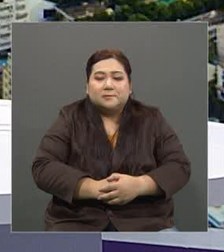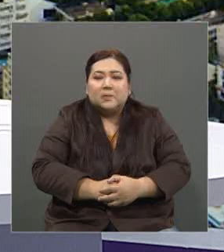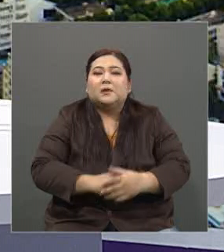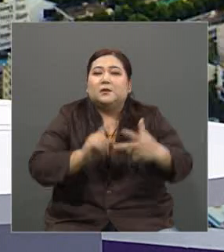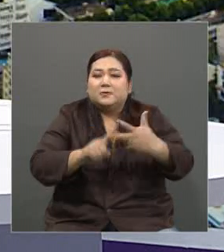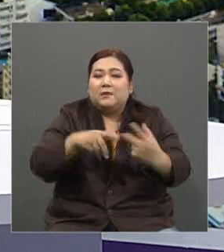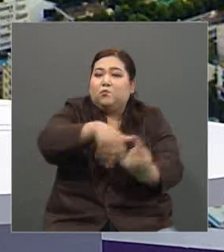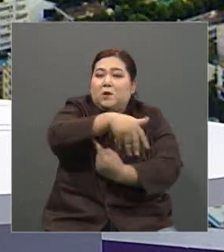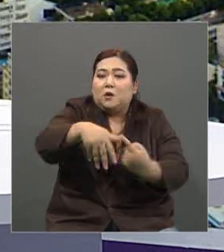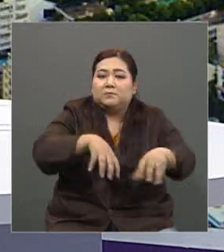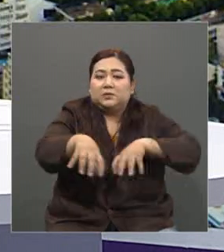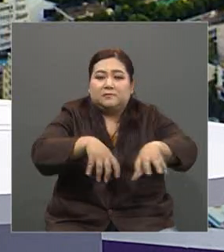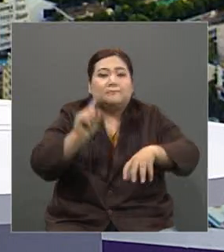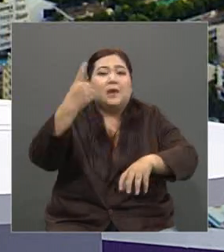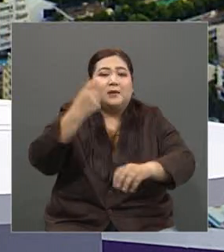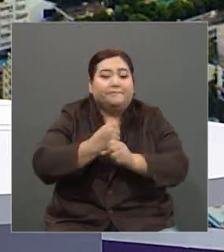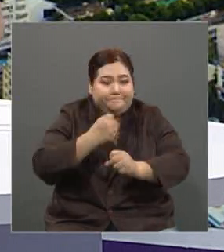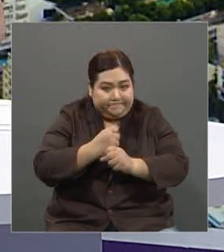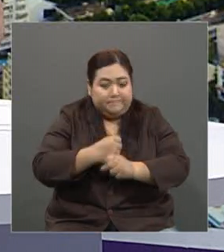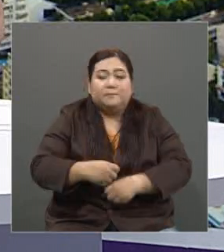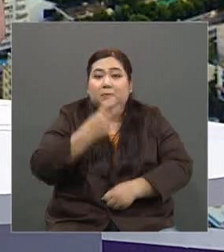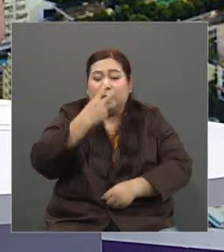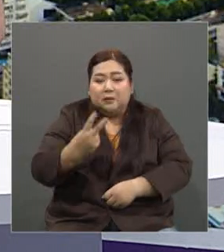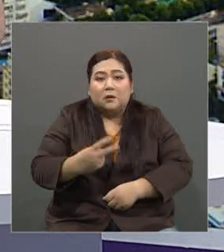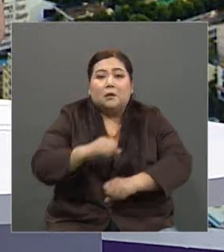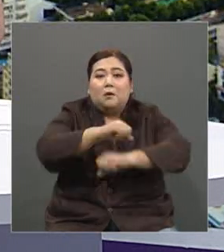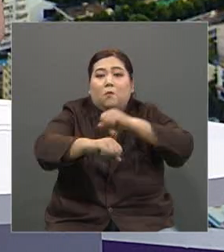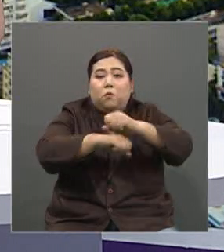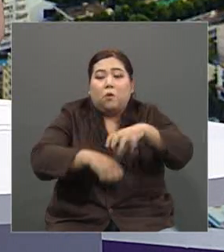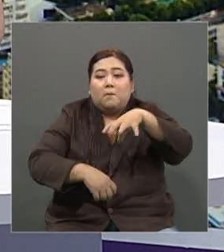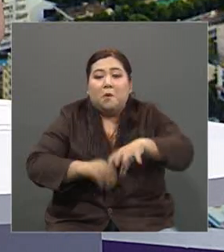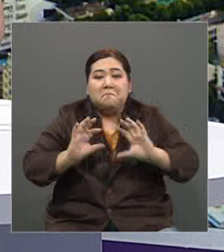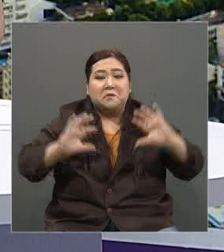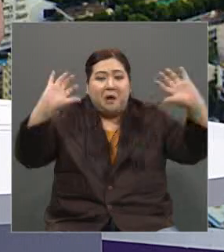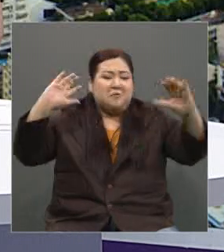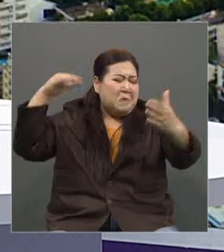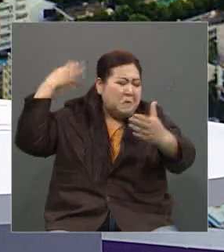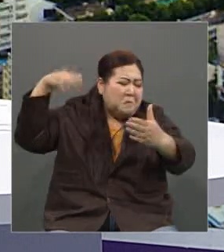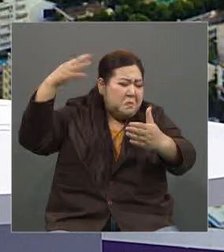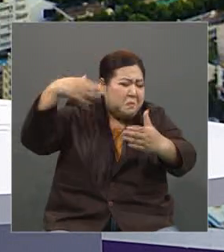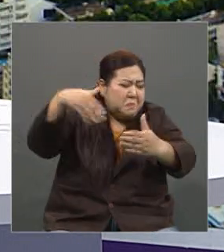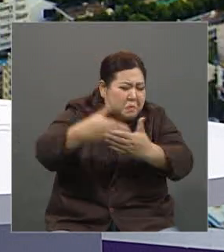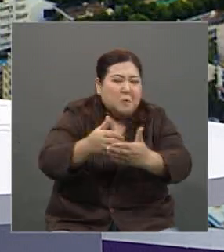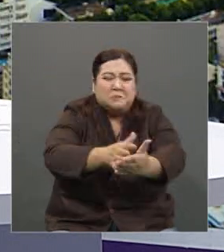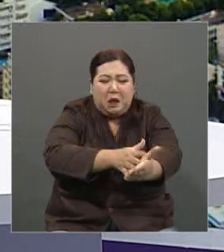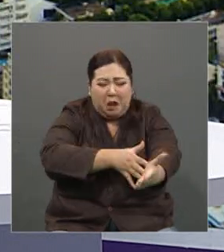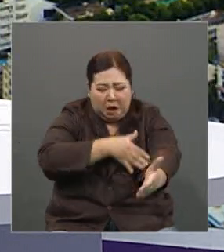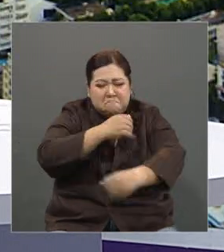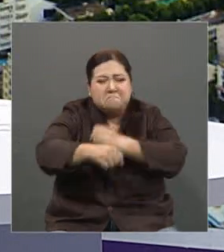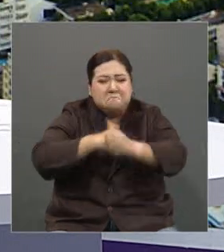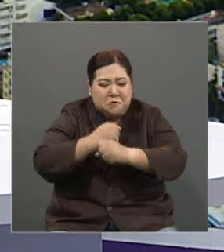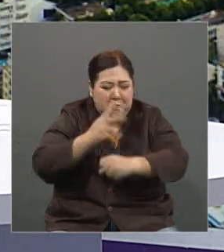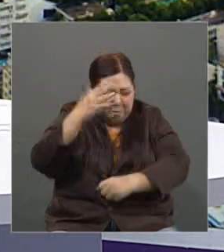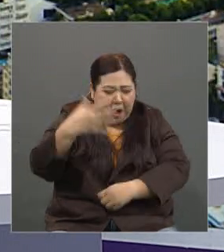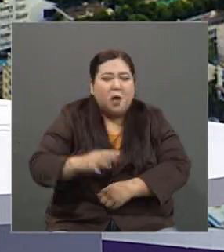ๆถ้าเราไปดคามเป็นจริงตอนนี้ทท budgetsา ใช้กัมานานหลายปีมักอาจจะมีการทุพโทรงตามใ dent pใช้ง